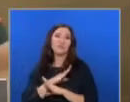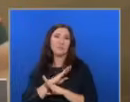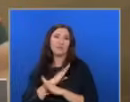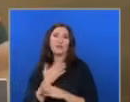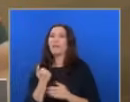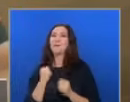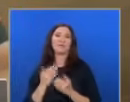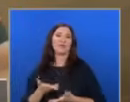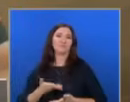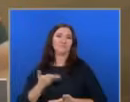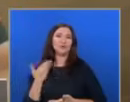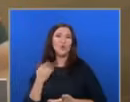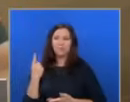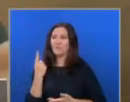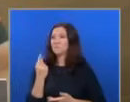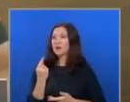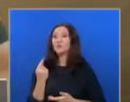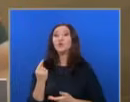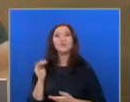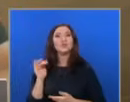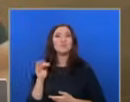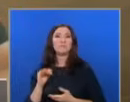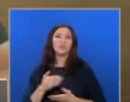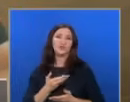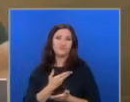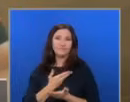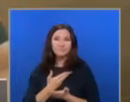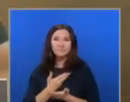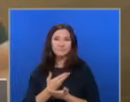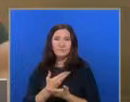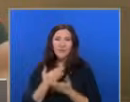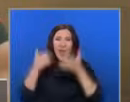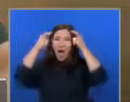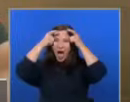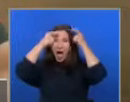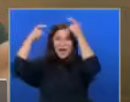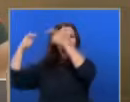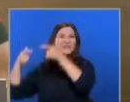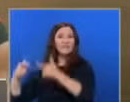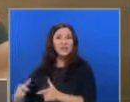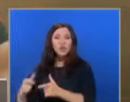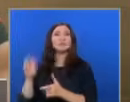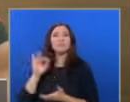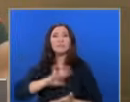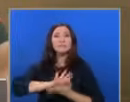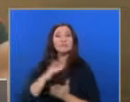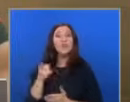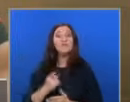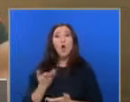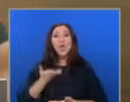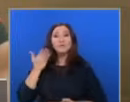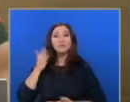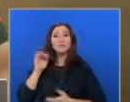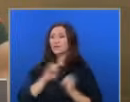достойна. Ти първо ще бъдеш развенчан, ще бъде смазан твой имидж, ти ще бъдеш